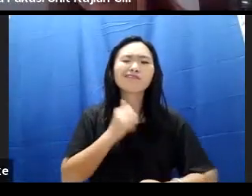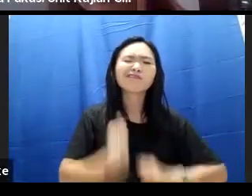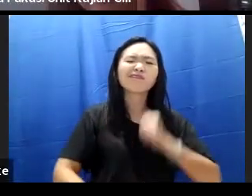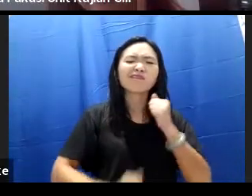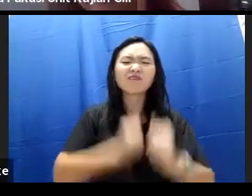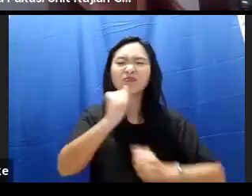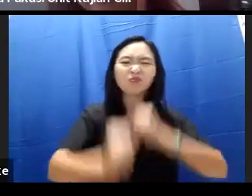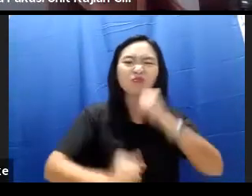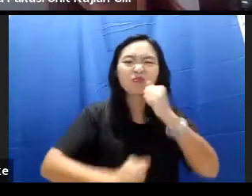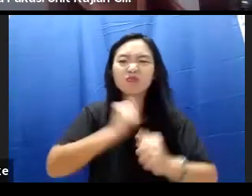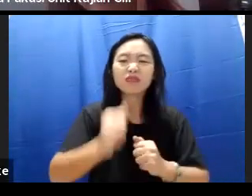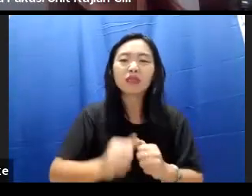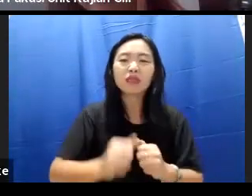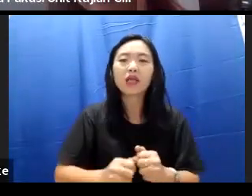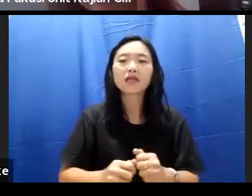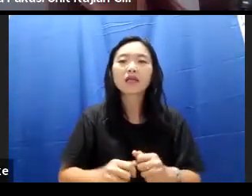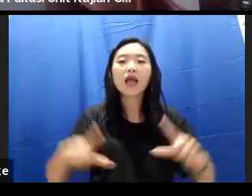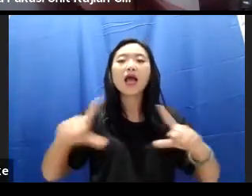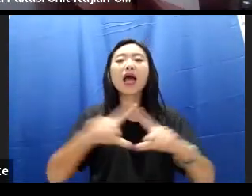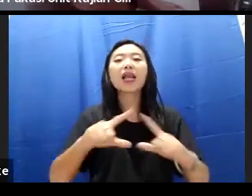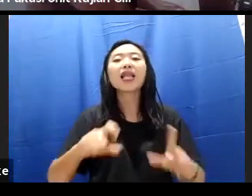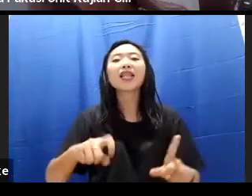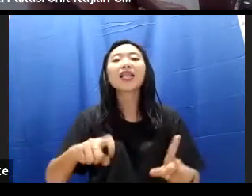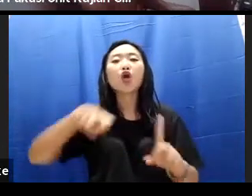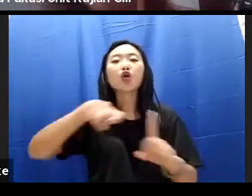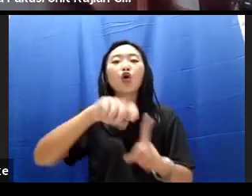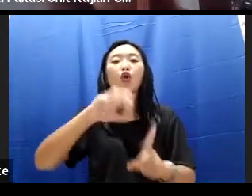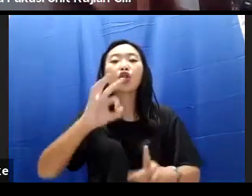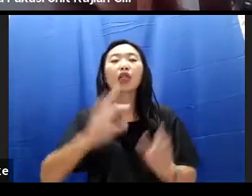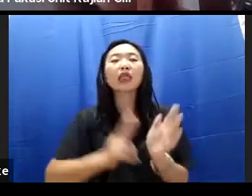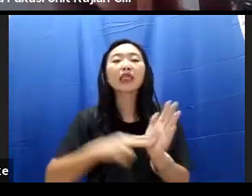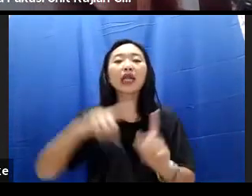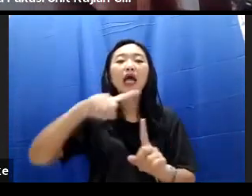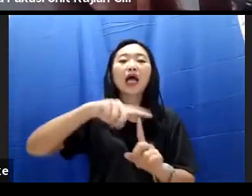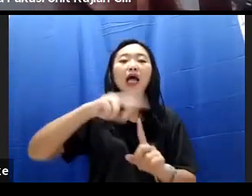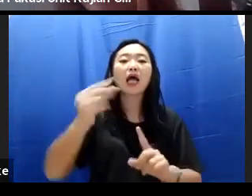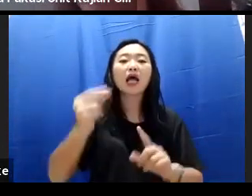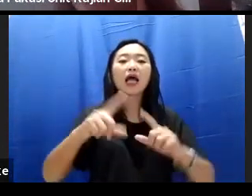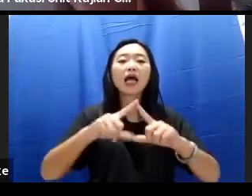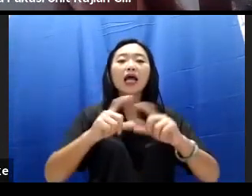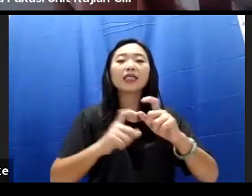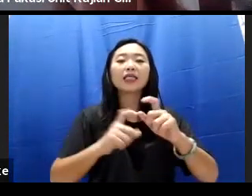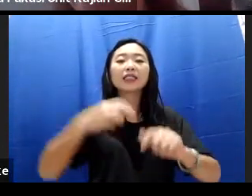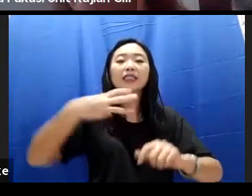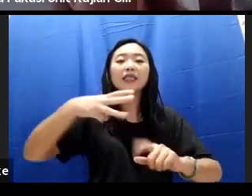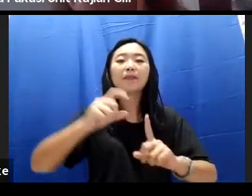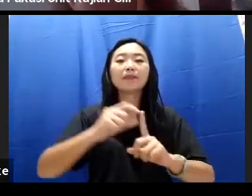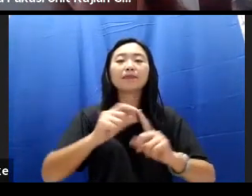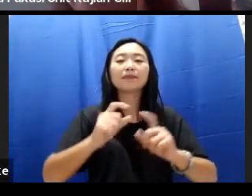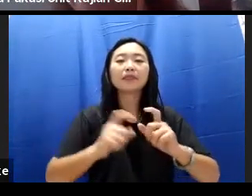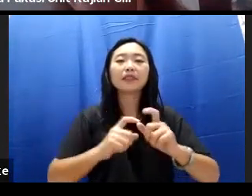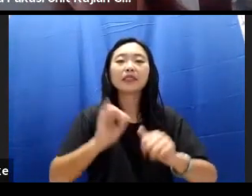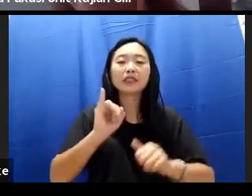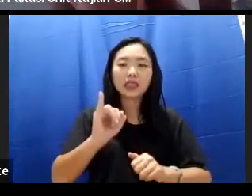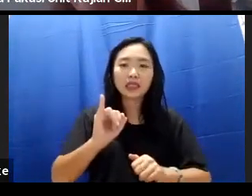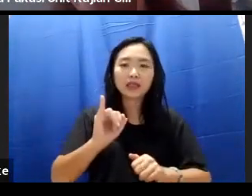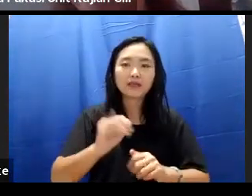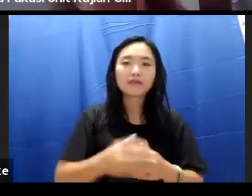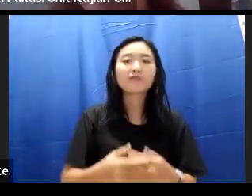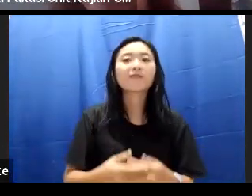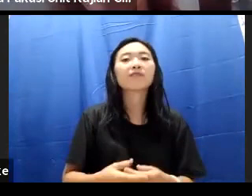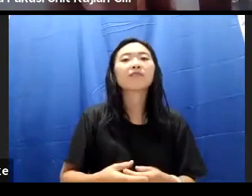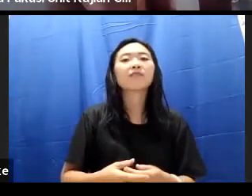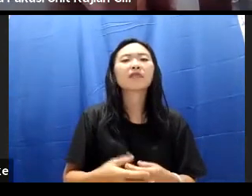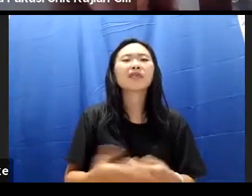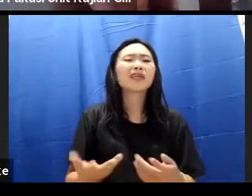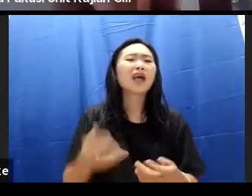yang akhirnya dia mengalami efek samping dari penggunaan kontrasepsi, tetapi dia tidak tahu mau